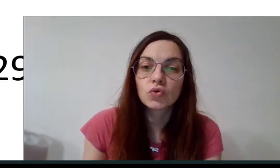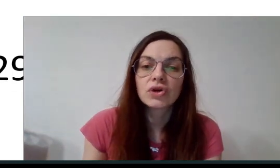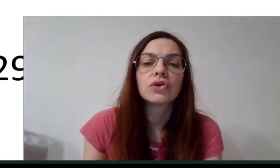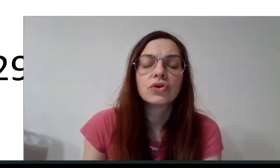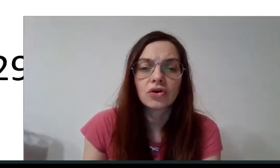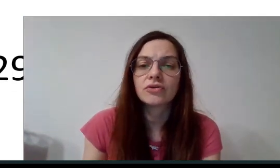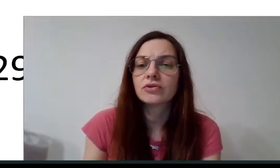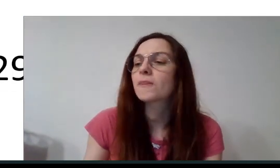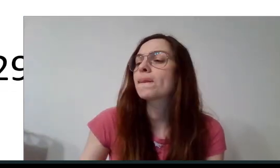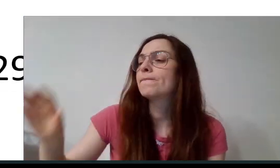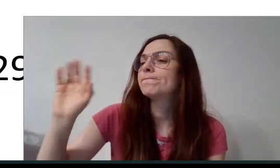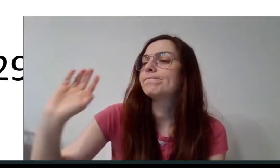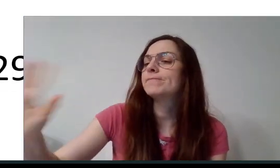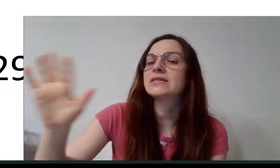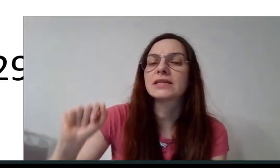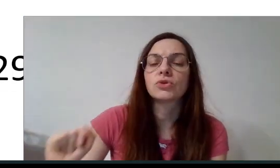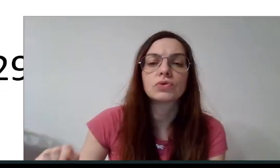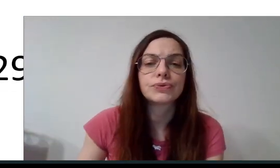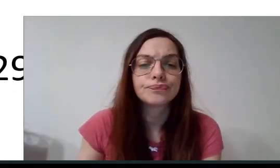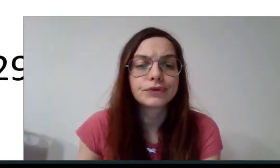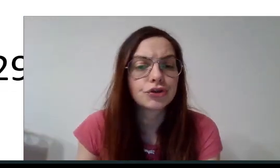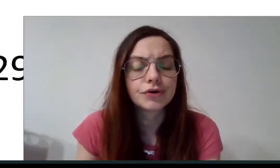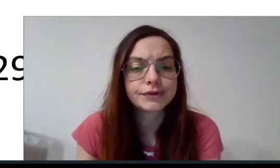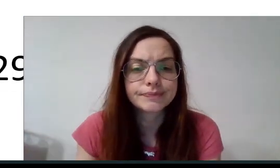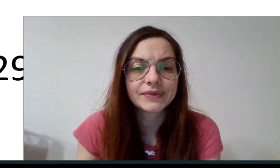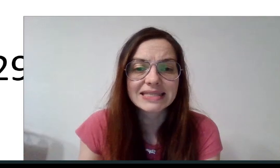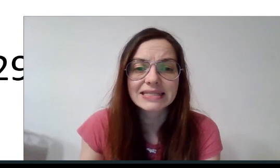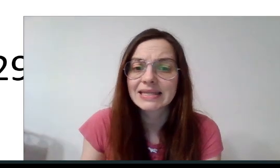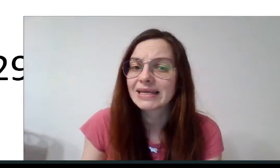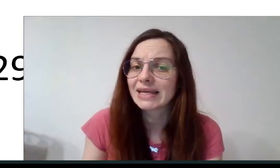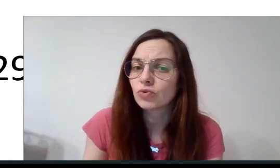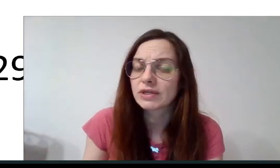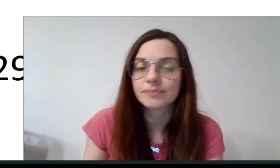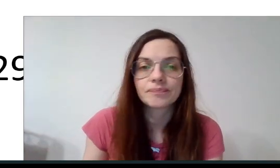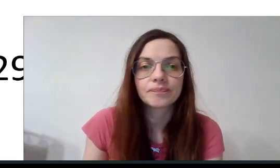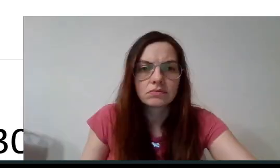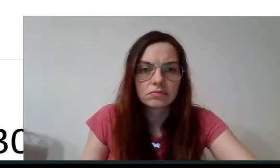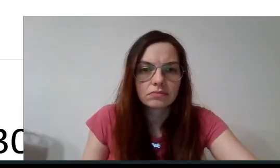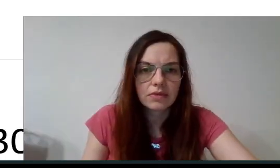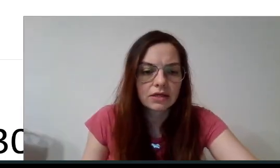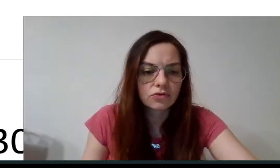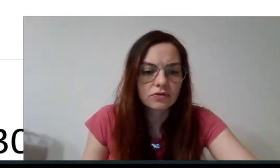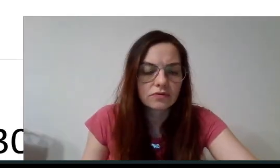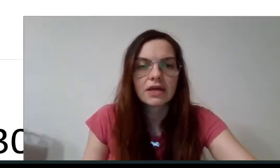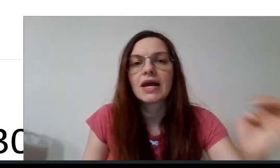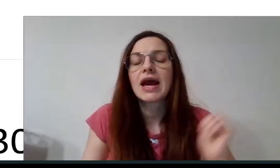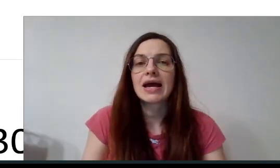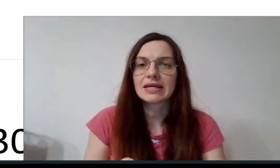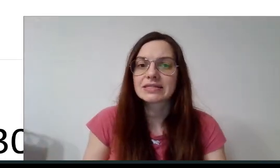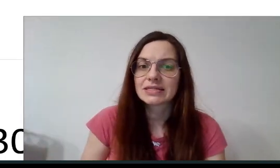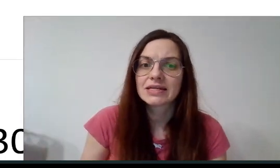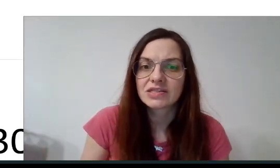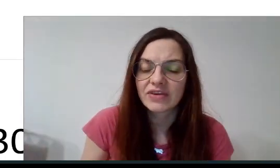Genug. Dovoljno. Das ist genug. To je dovoljno. Das ist genug. Ale su svi.